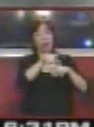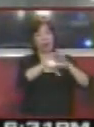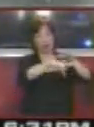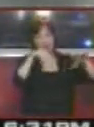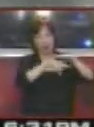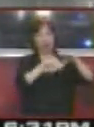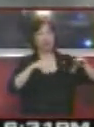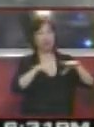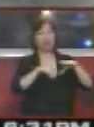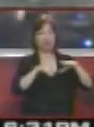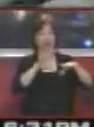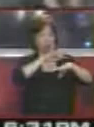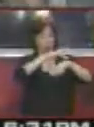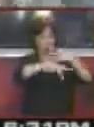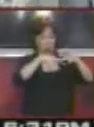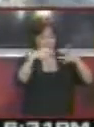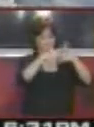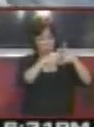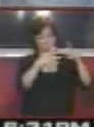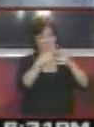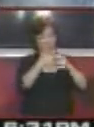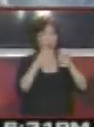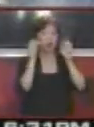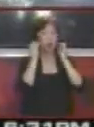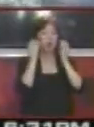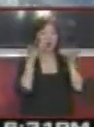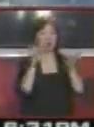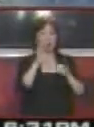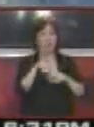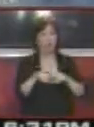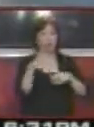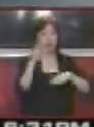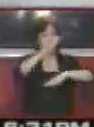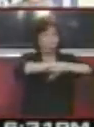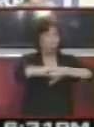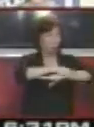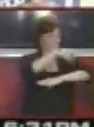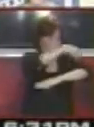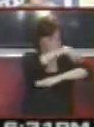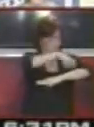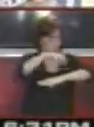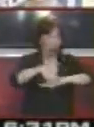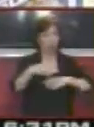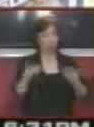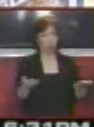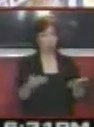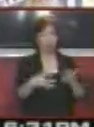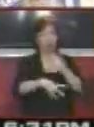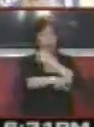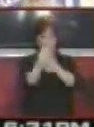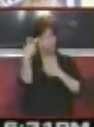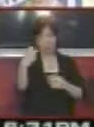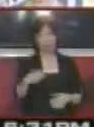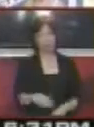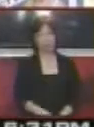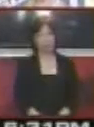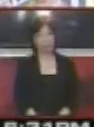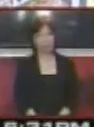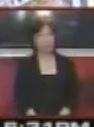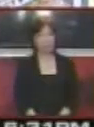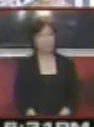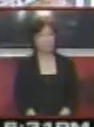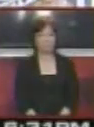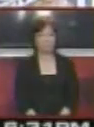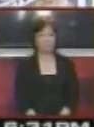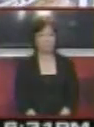pera at alaas sa vault, pati na ang mga gadget na nakapatong sa isang lamesa. Para ma-avoid na makunan siya at yung ibang